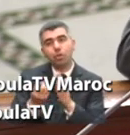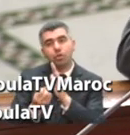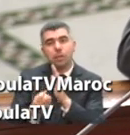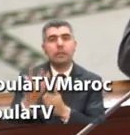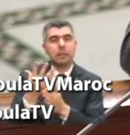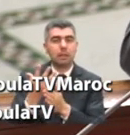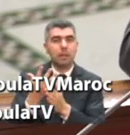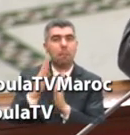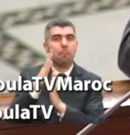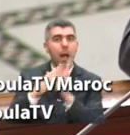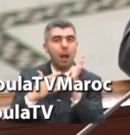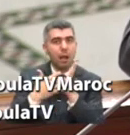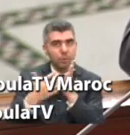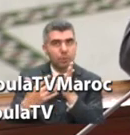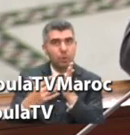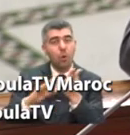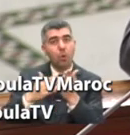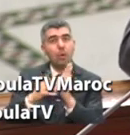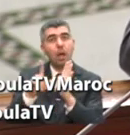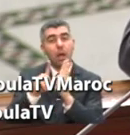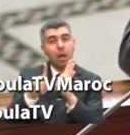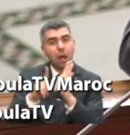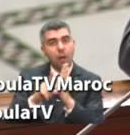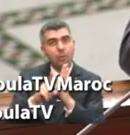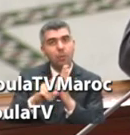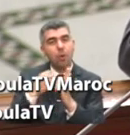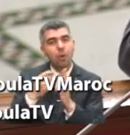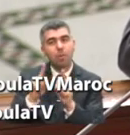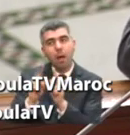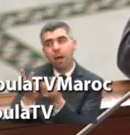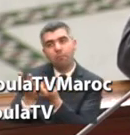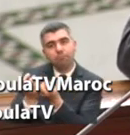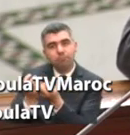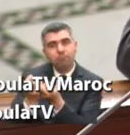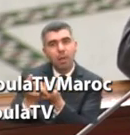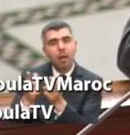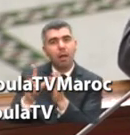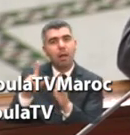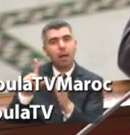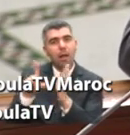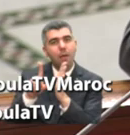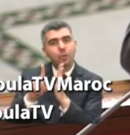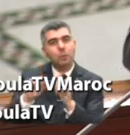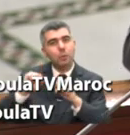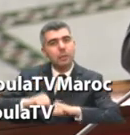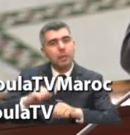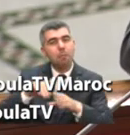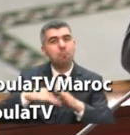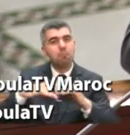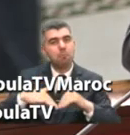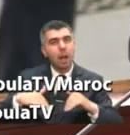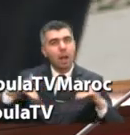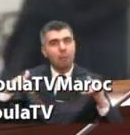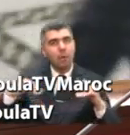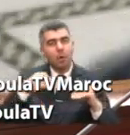وانتم تتعرفوا كلكم بان هذا القانون الاطار حنايا تنتظروا المجلس ديالكم الموقر انه يوافق عليه وفي